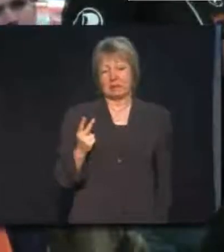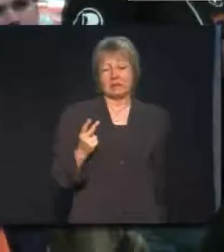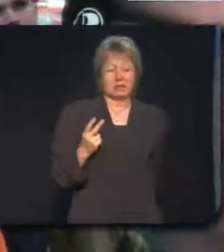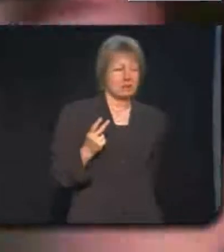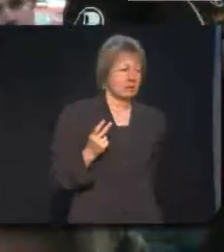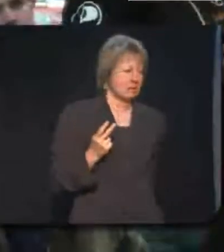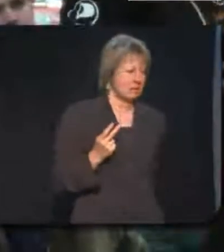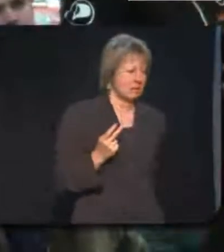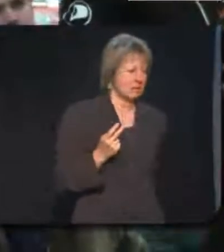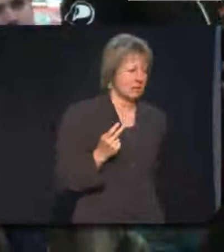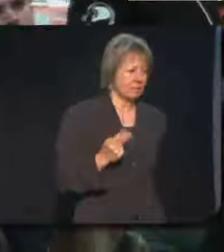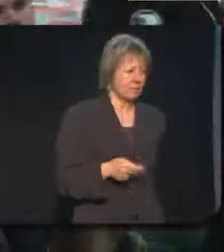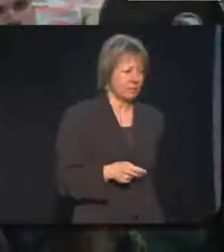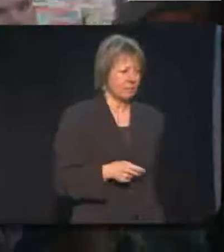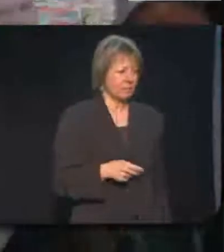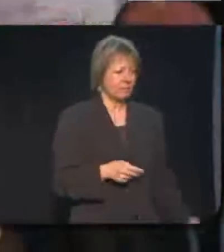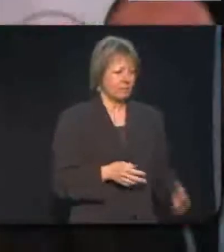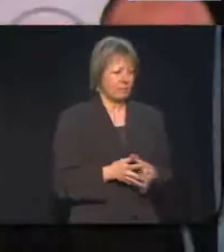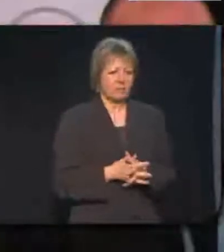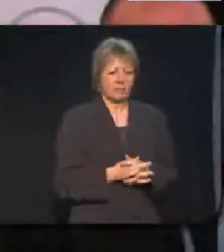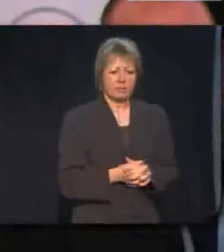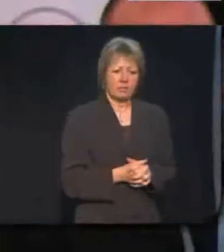so deine Zeit ist um